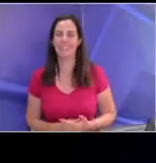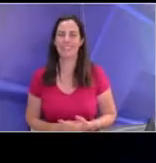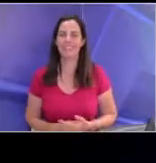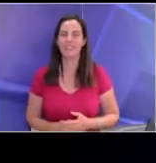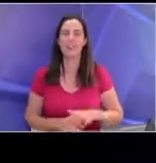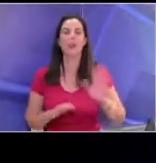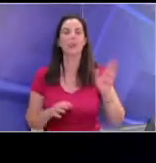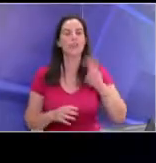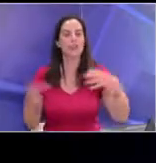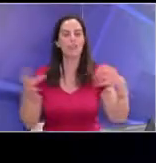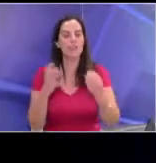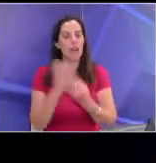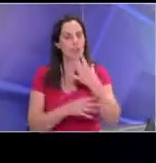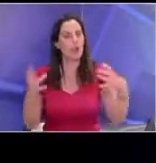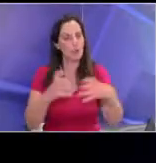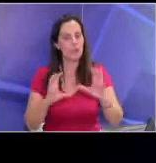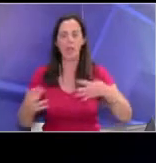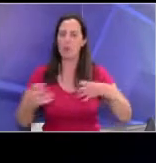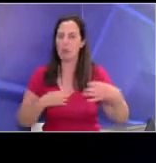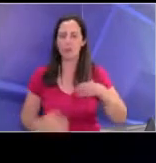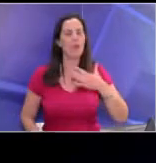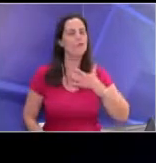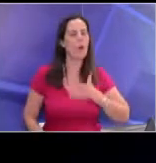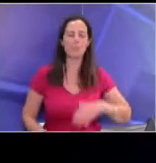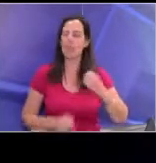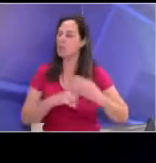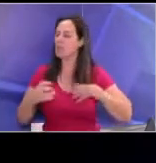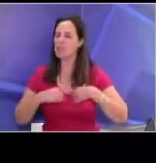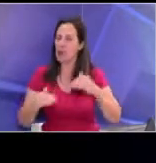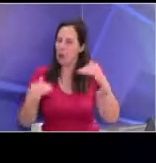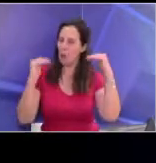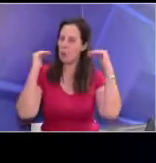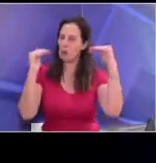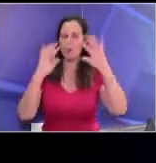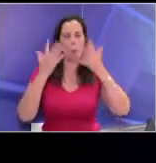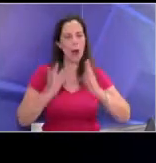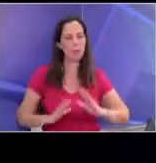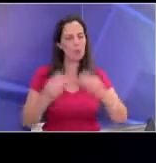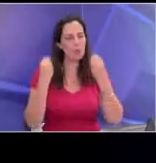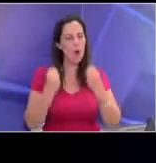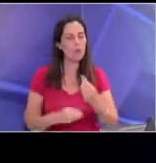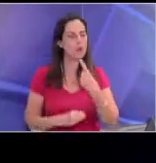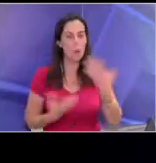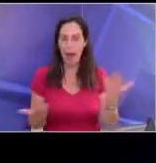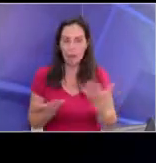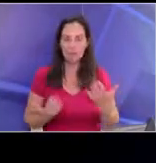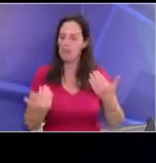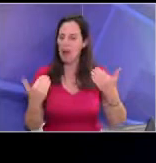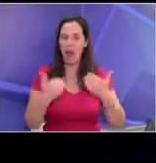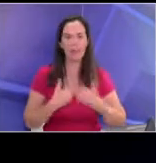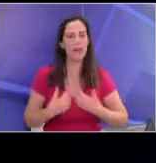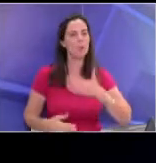30 שנה. עכשיו, עולה קבוצת יוצרים וקבוצת תיאטרון ורוצה להעלות הצגה איכותית, אומנותית, טובה, שאומרת,